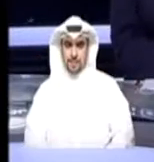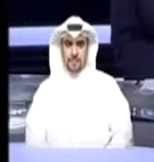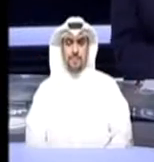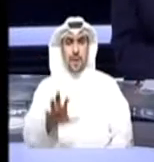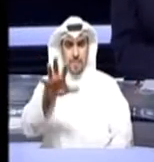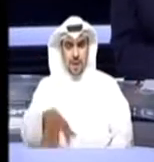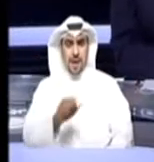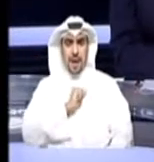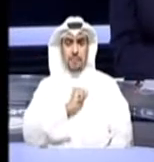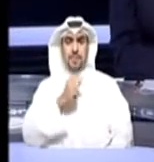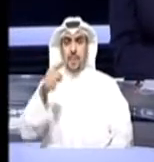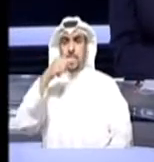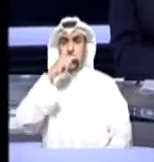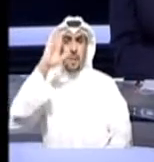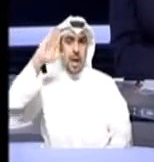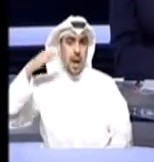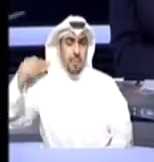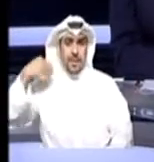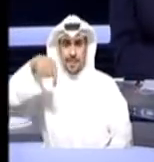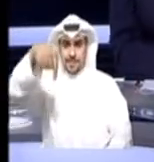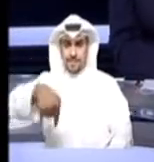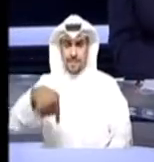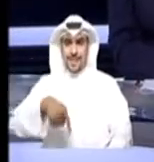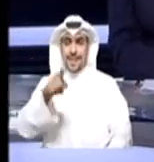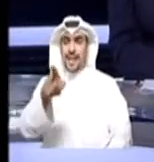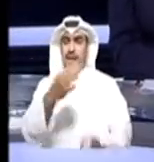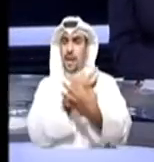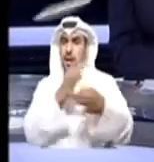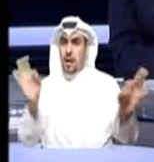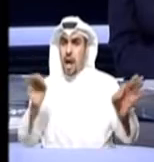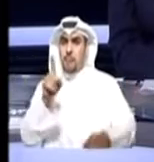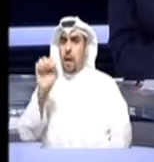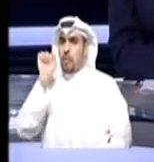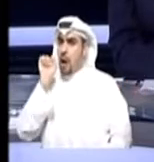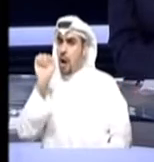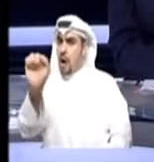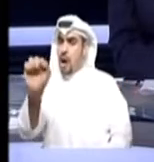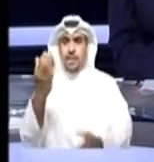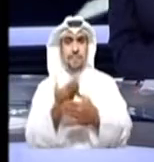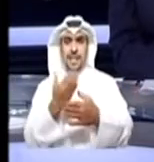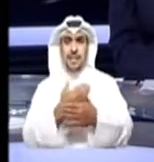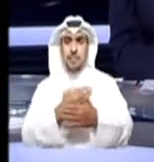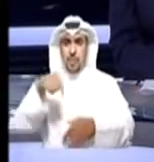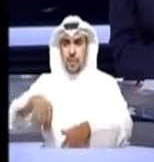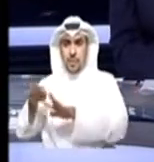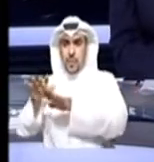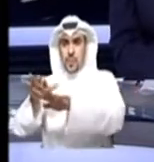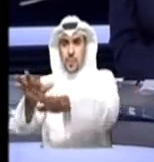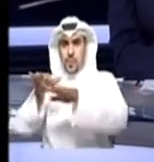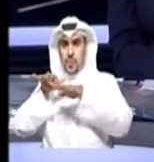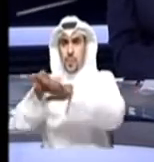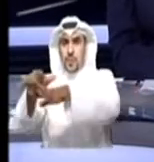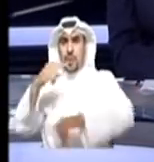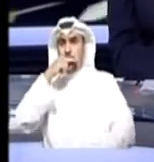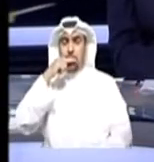بندر عن المعادلة النسائية في انتخابات المجلس البلدي، فلها وزنها خاصة في شقها الانتخابي الذي يتفوق عددا